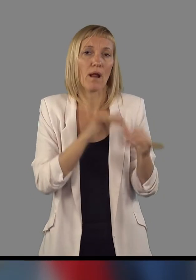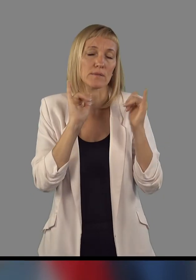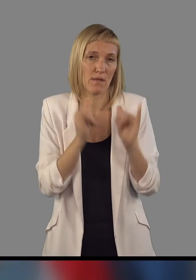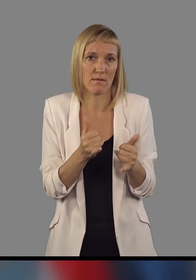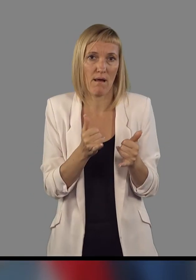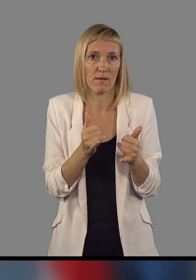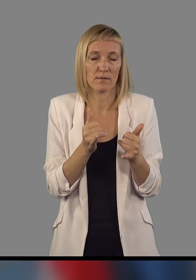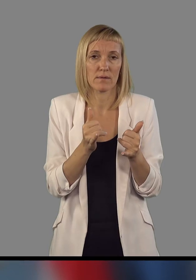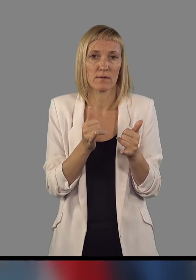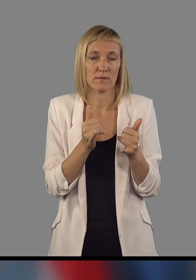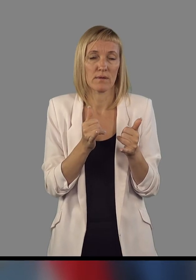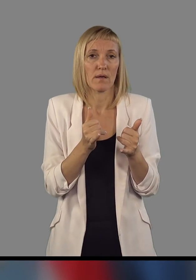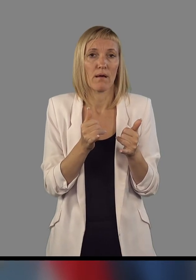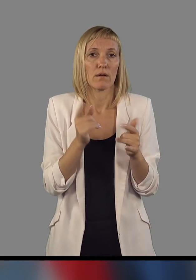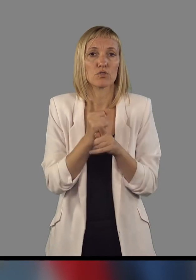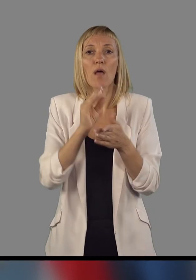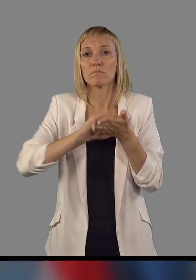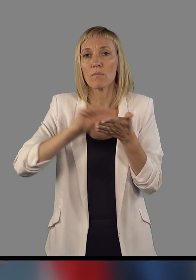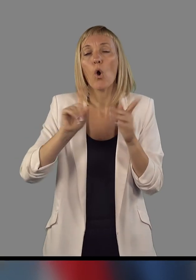Drugače pa tudi migracije so